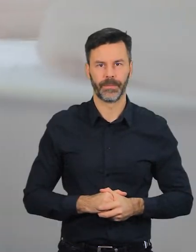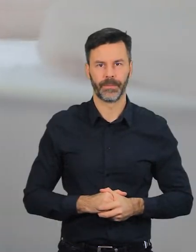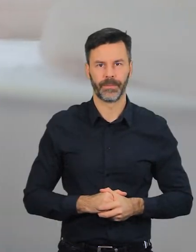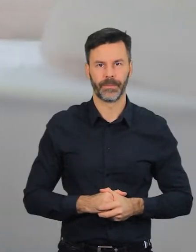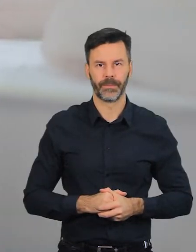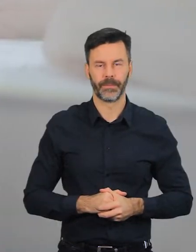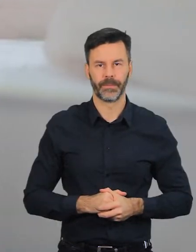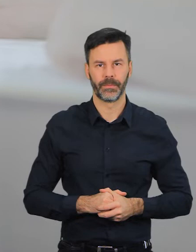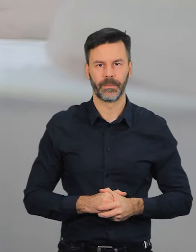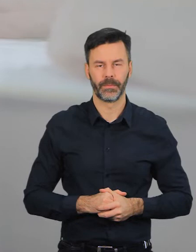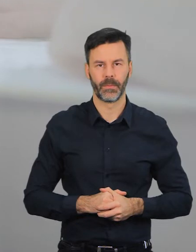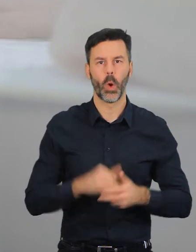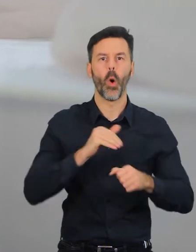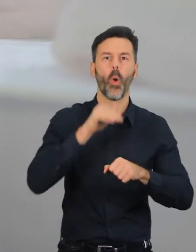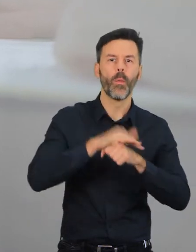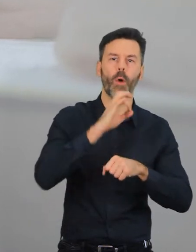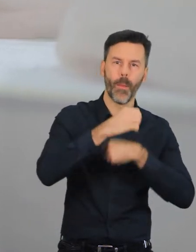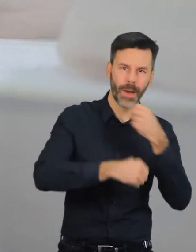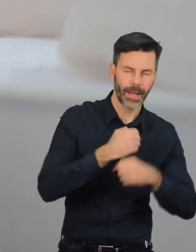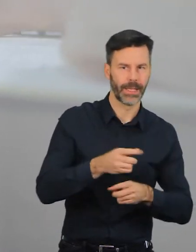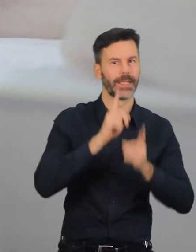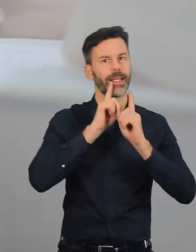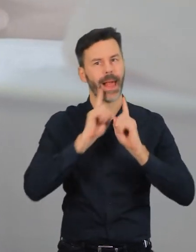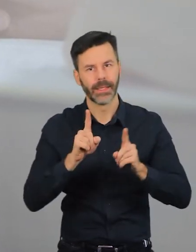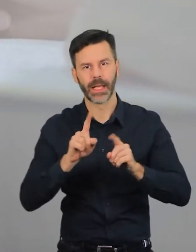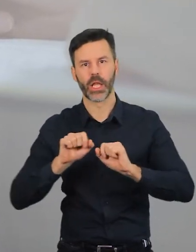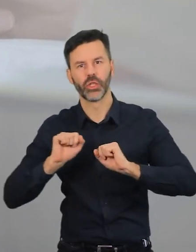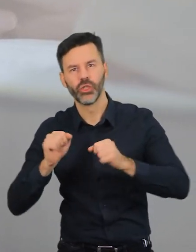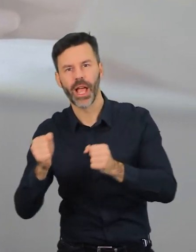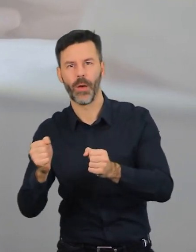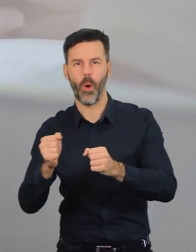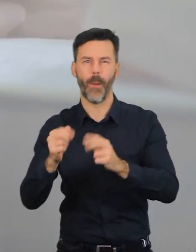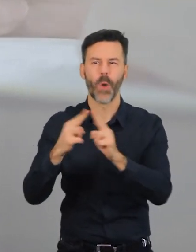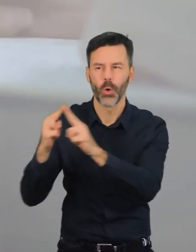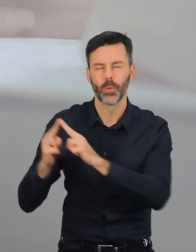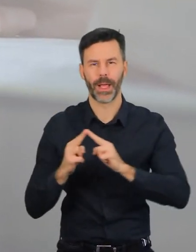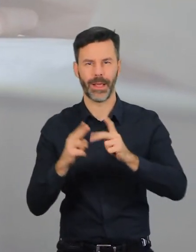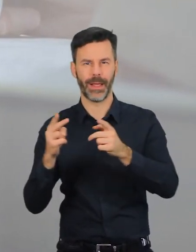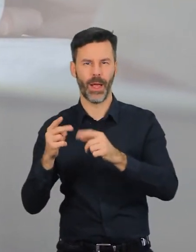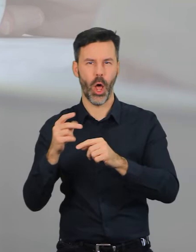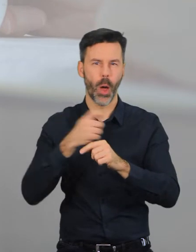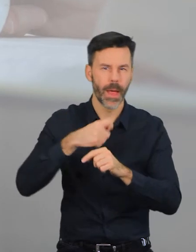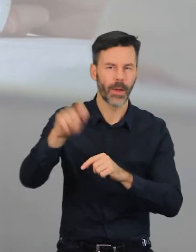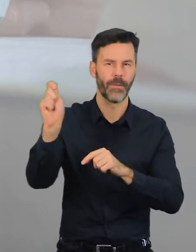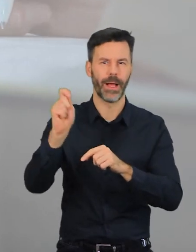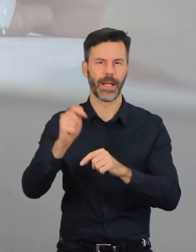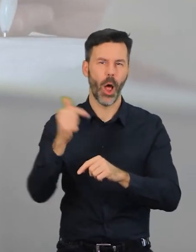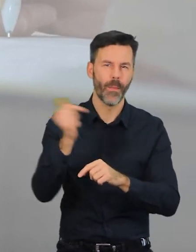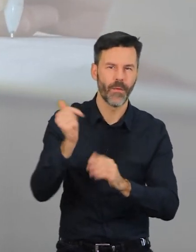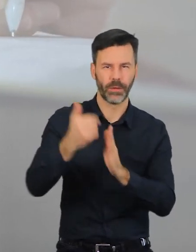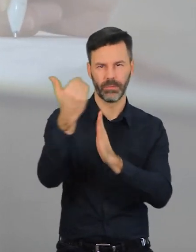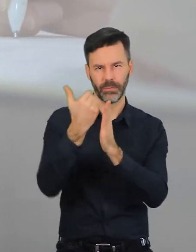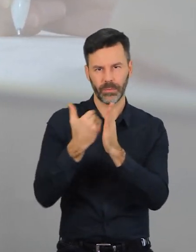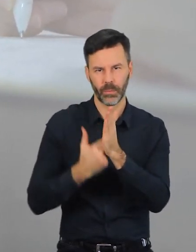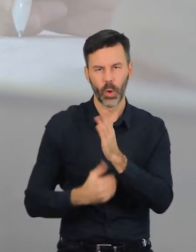Umowy o pracę, zlecenie, dzieło, aneksy, porozumienia od delegowania, zakresy obowiązków, oświadczenia o numerach